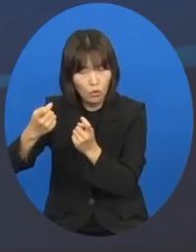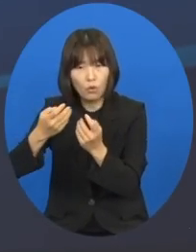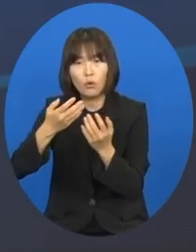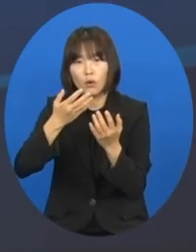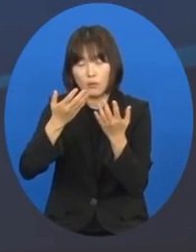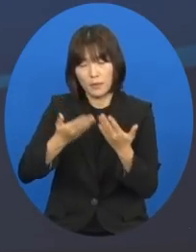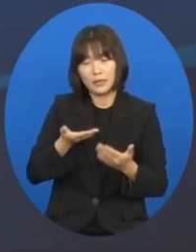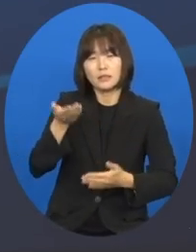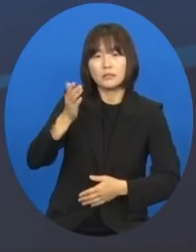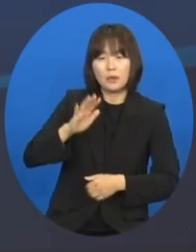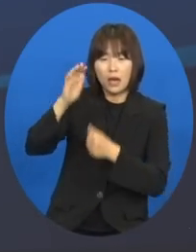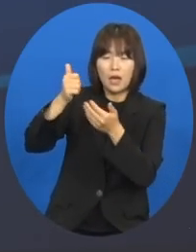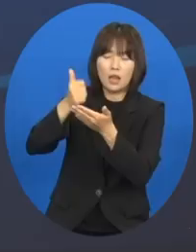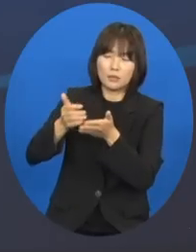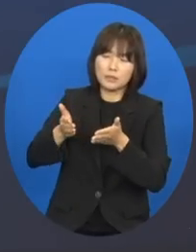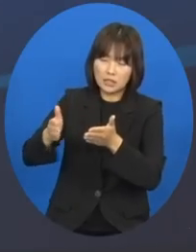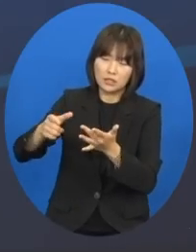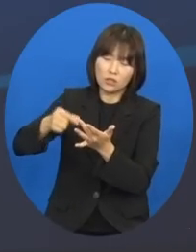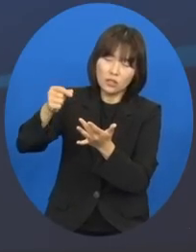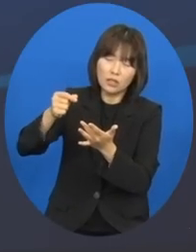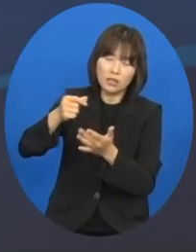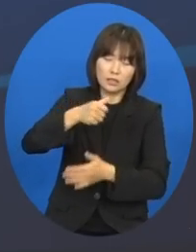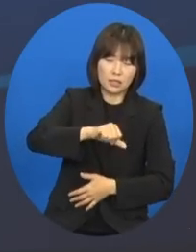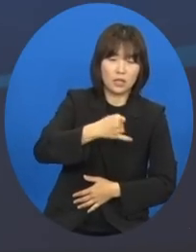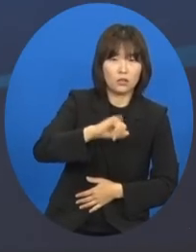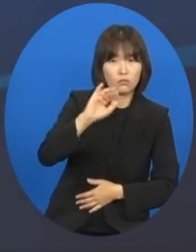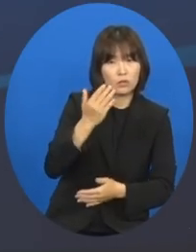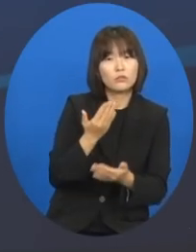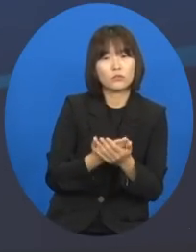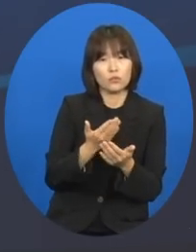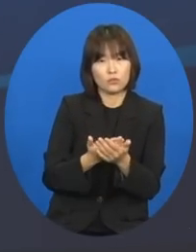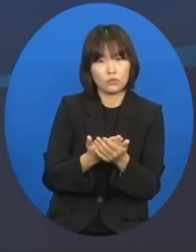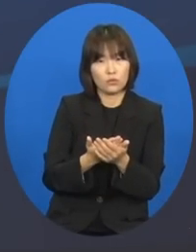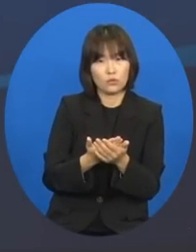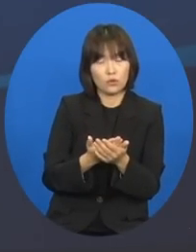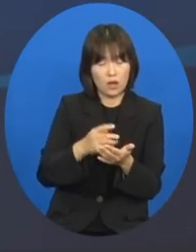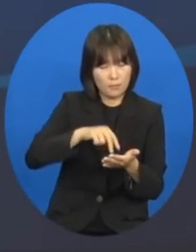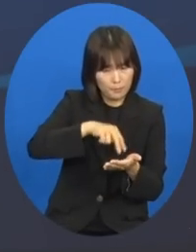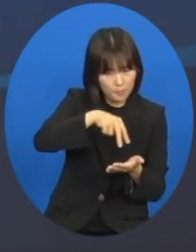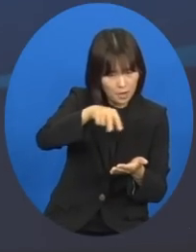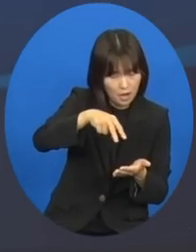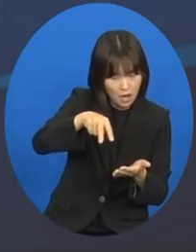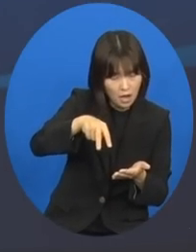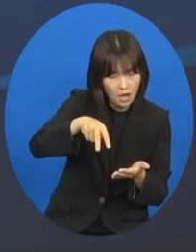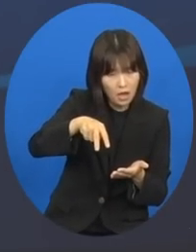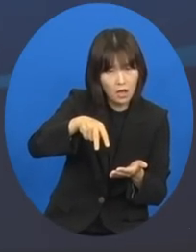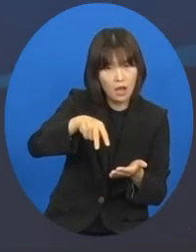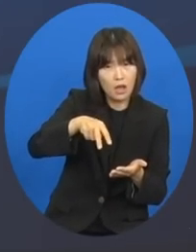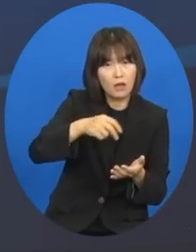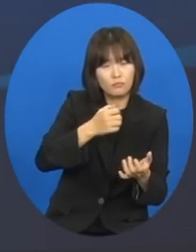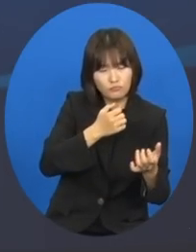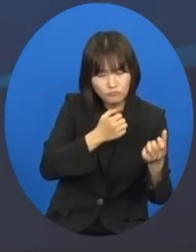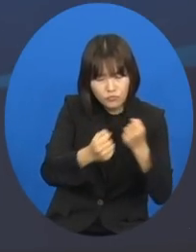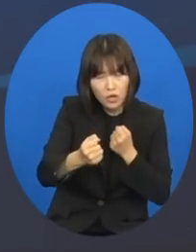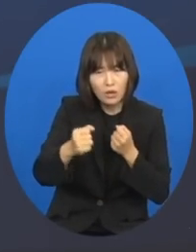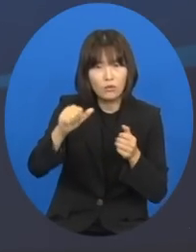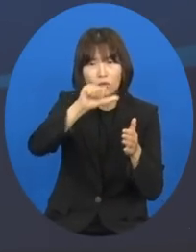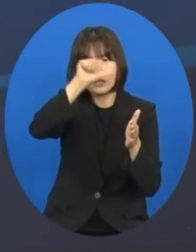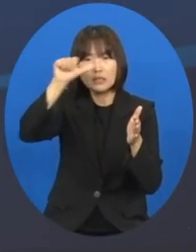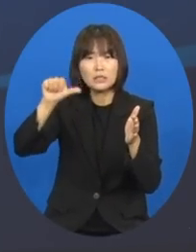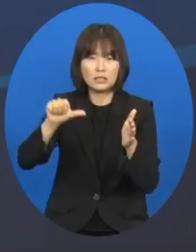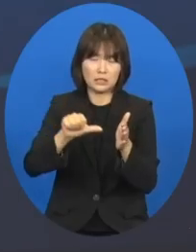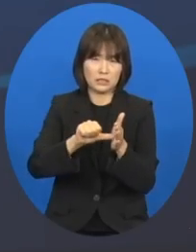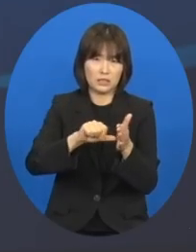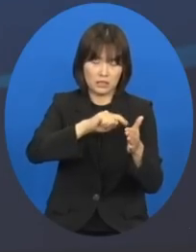길을 선택할 수 있는 아이가 되게 하여 주옵소서 혹시 방황할지라도 인생의 어느 시점에 그 마음 가운데